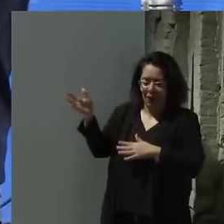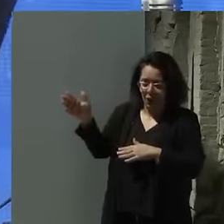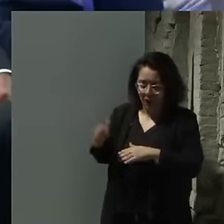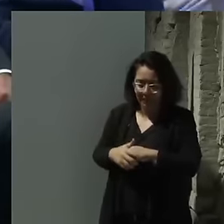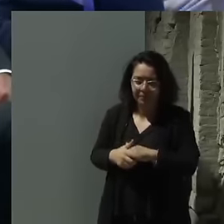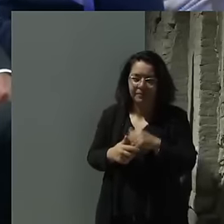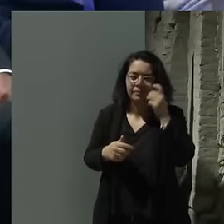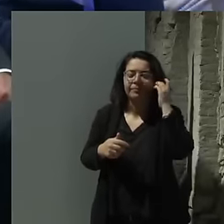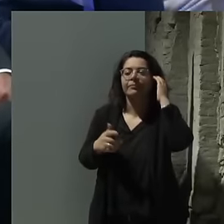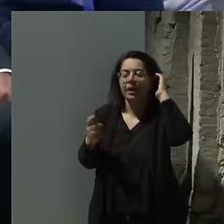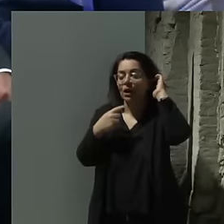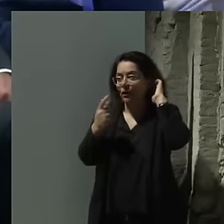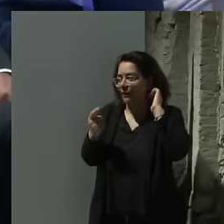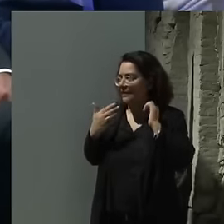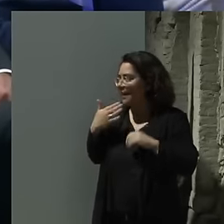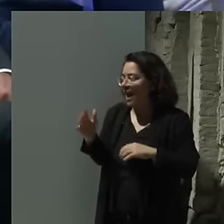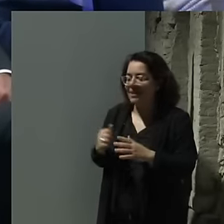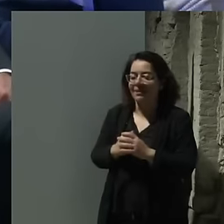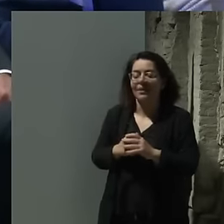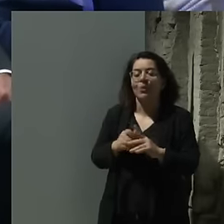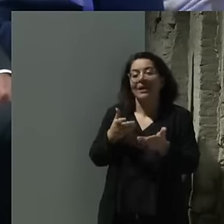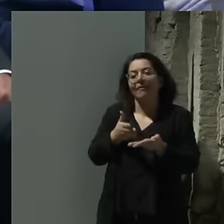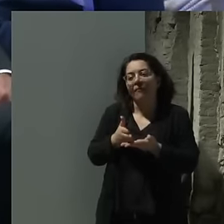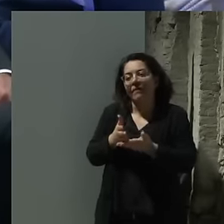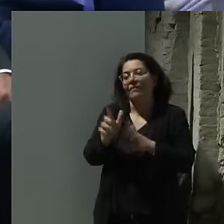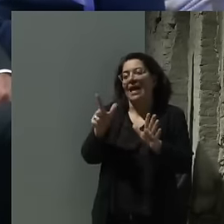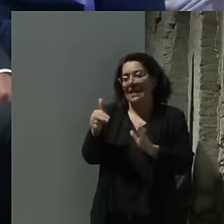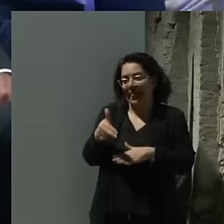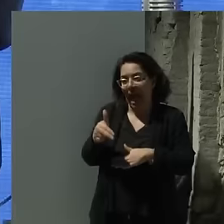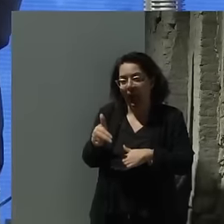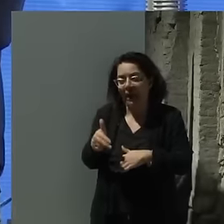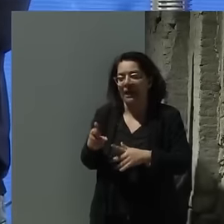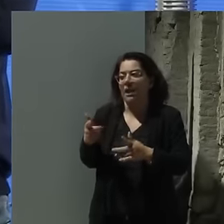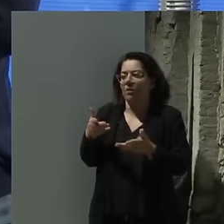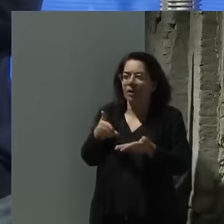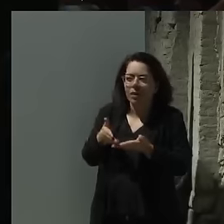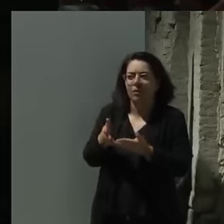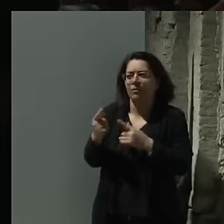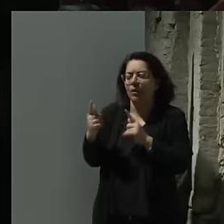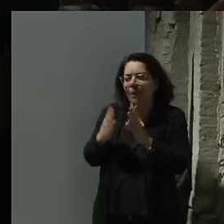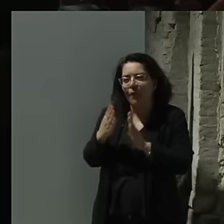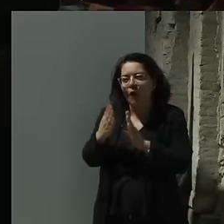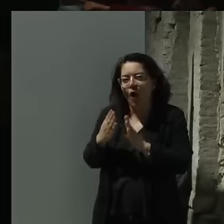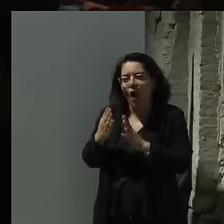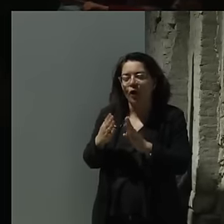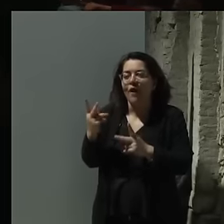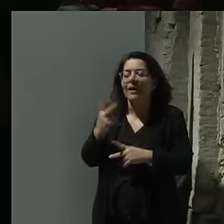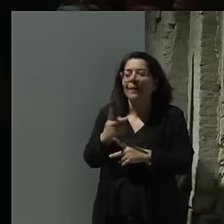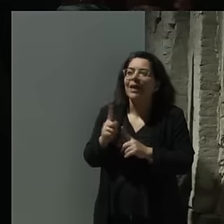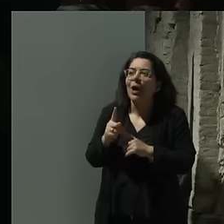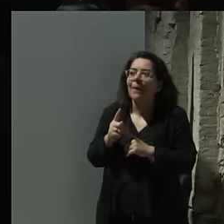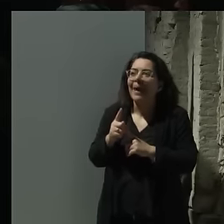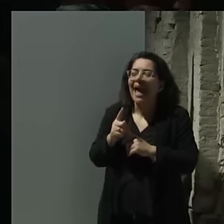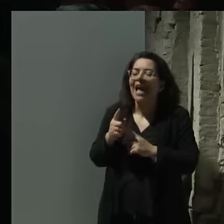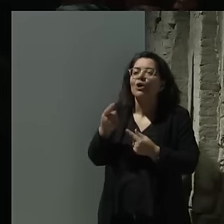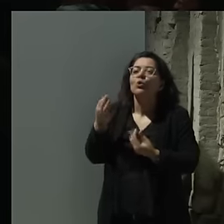Grazie. Che è durato 7 anni e che mi ha stravolto la vita, perché innanzitutto mi ha stravolto un'idea di giustizia, perché la giustizia riparativa